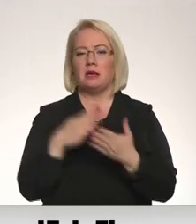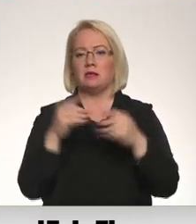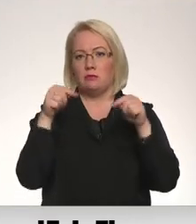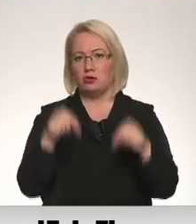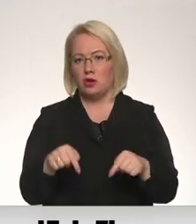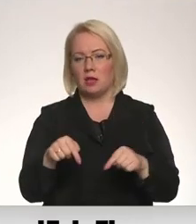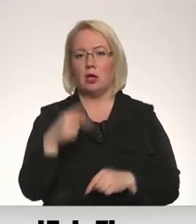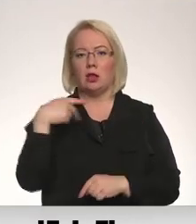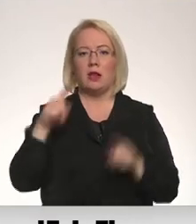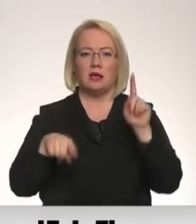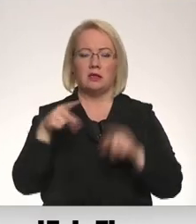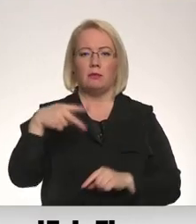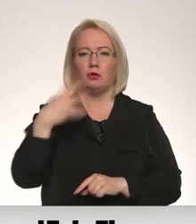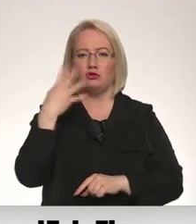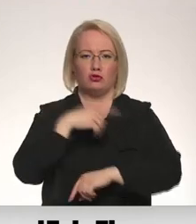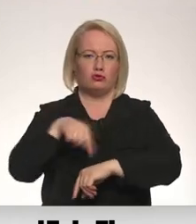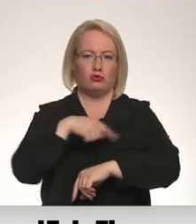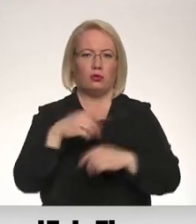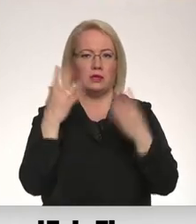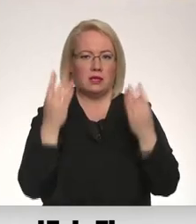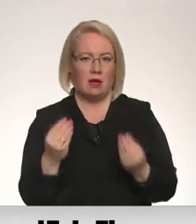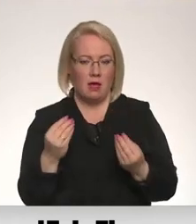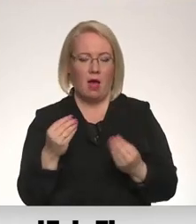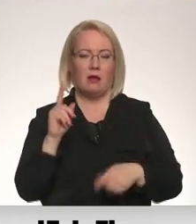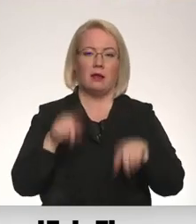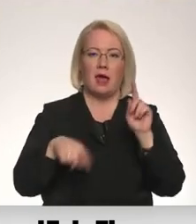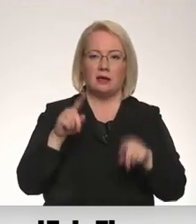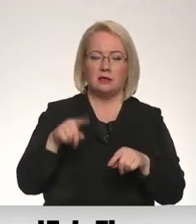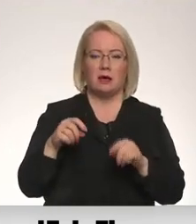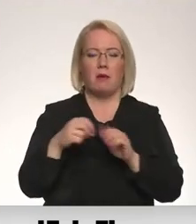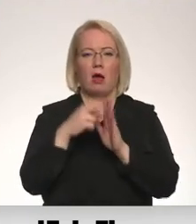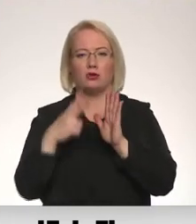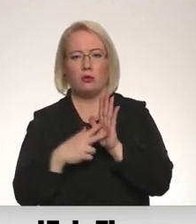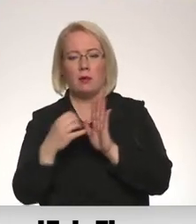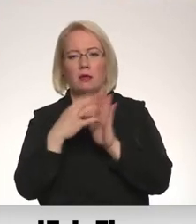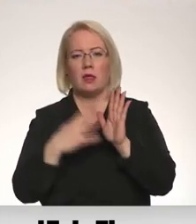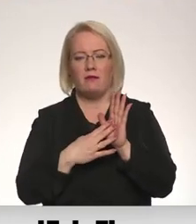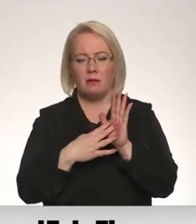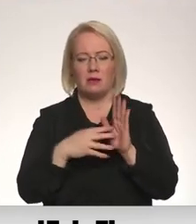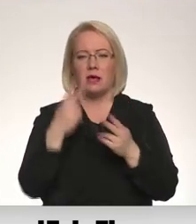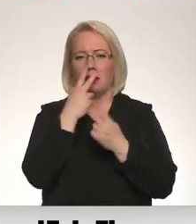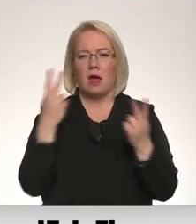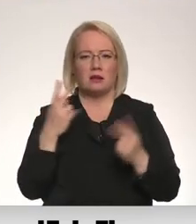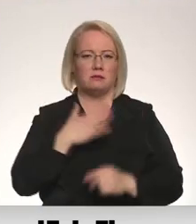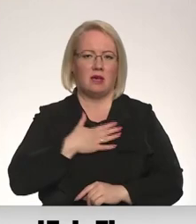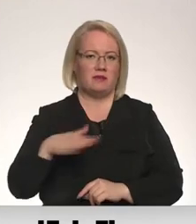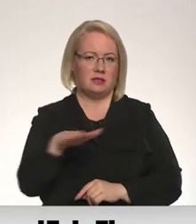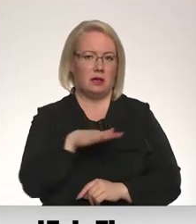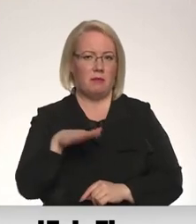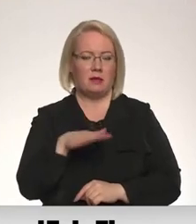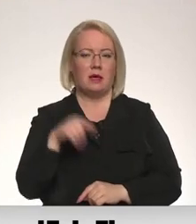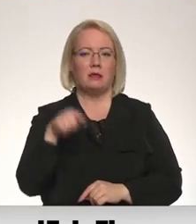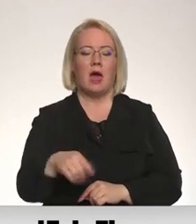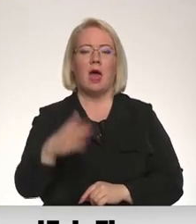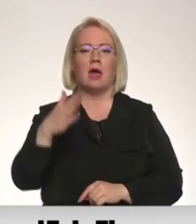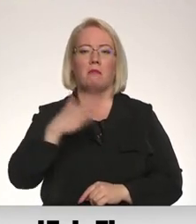dažkārt 24 stundas dienā, dažkārt 18-19. Neredzam savas ģimenes. Šī ir